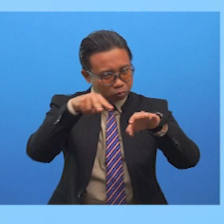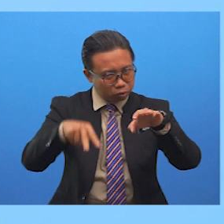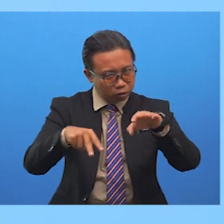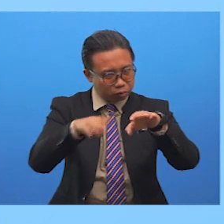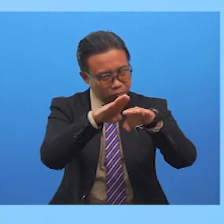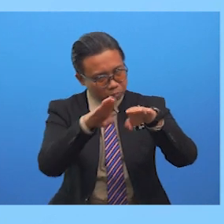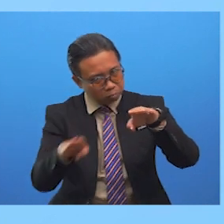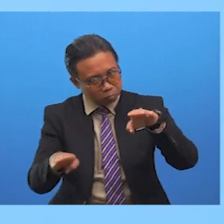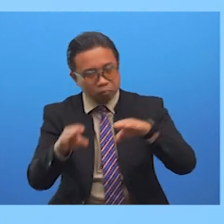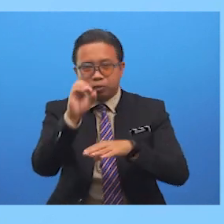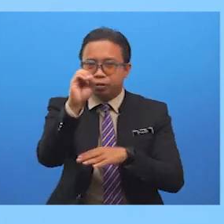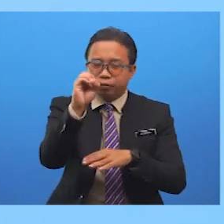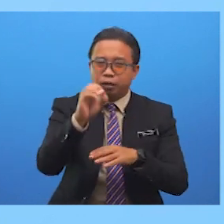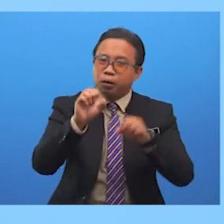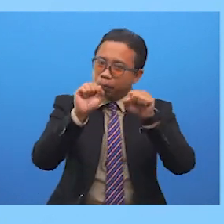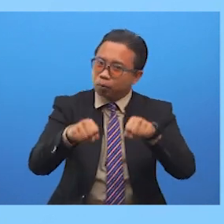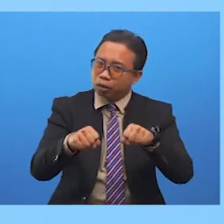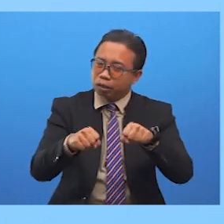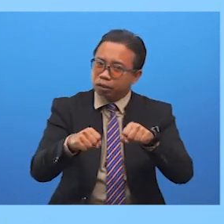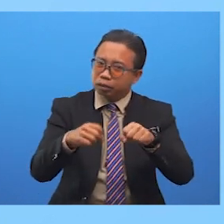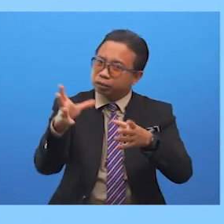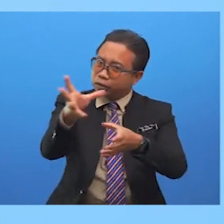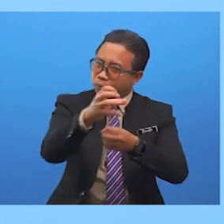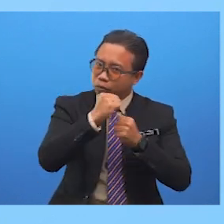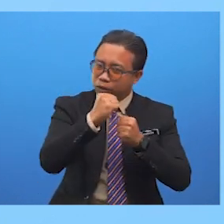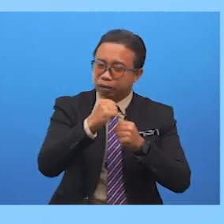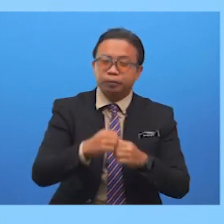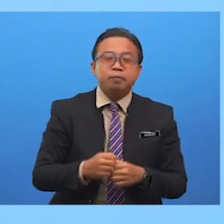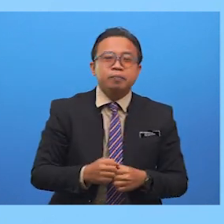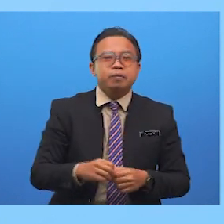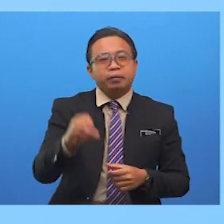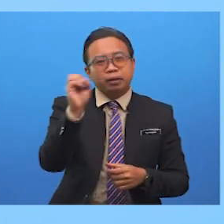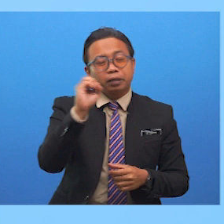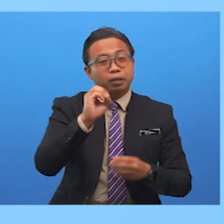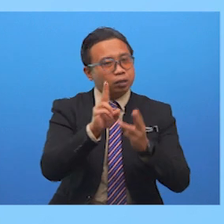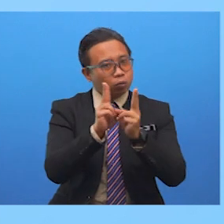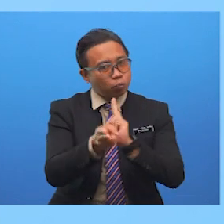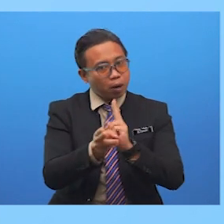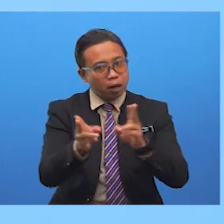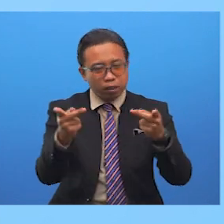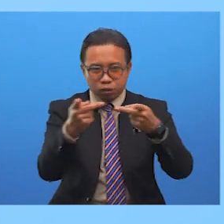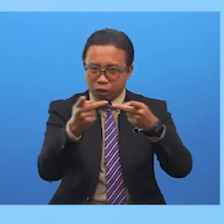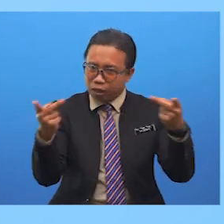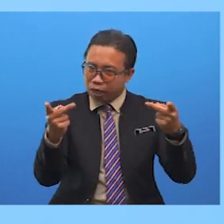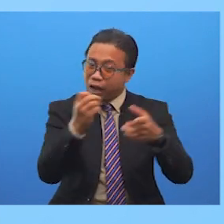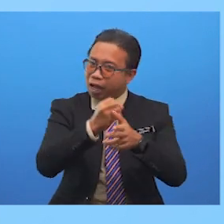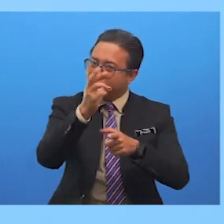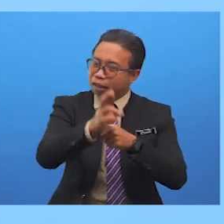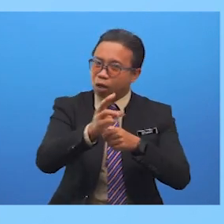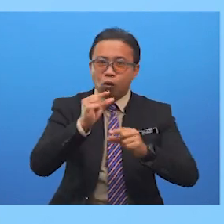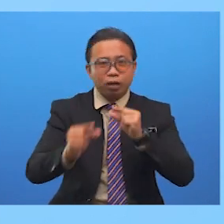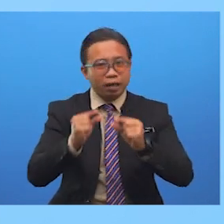sifat maka boleh disimpulkan bahwa tiada perubahan jarak ataupun